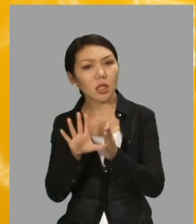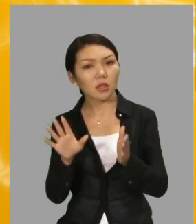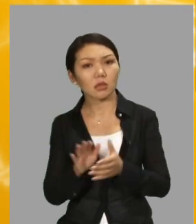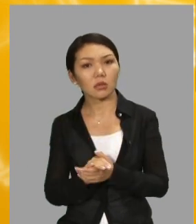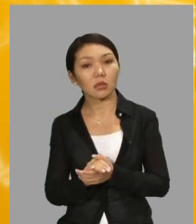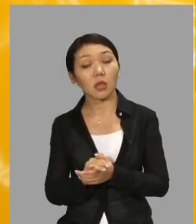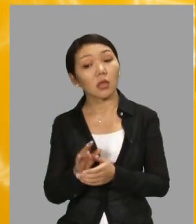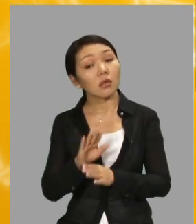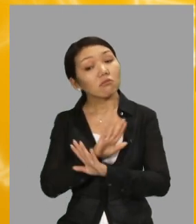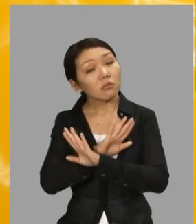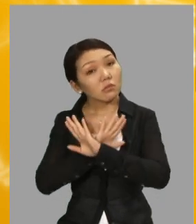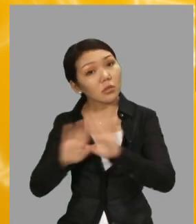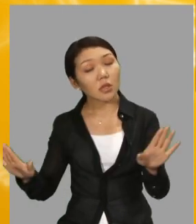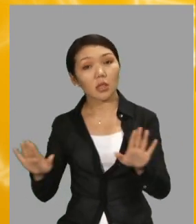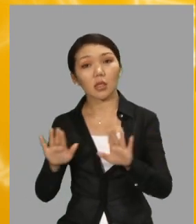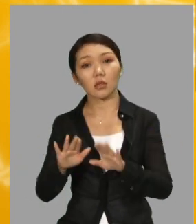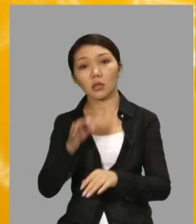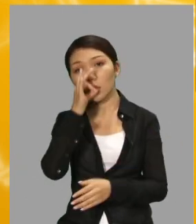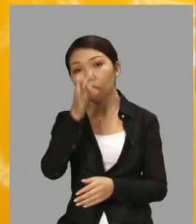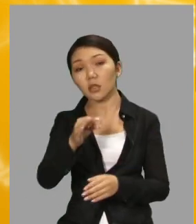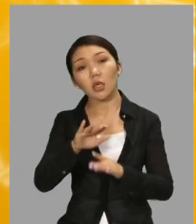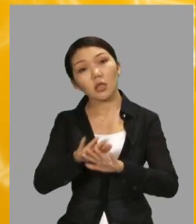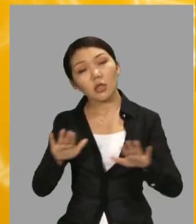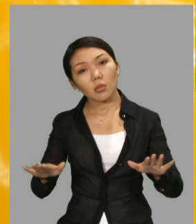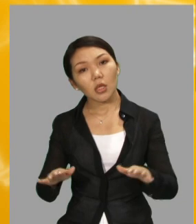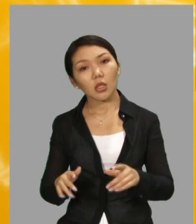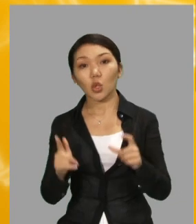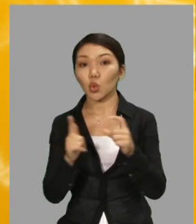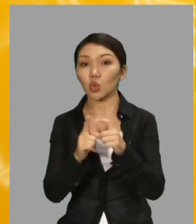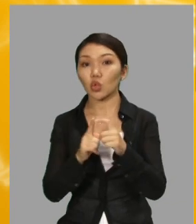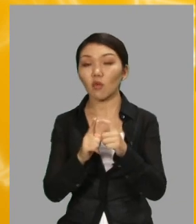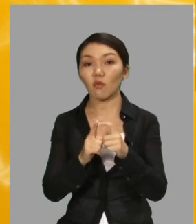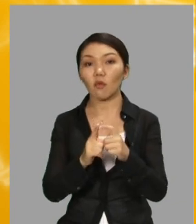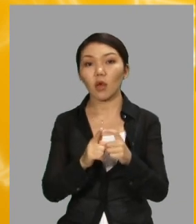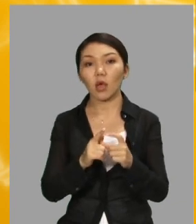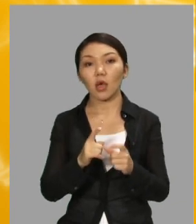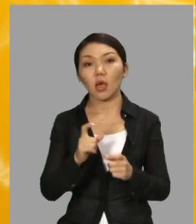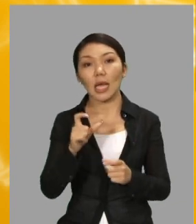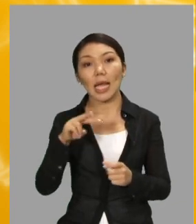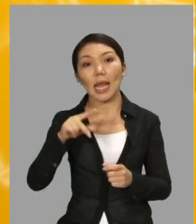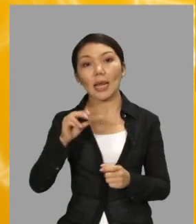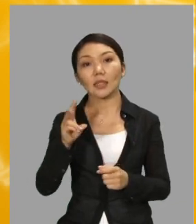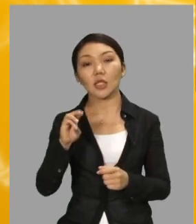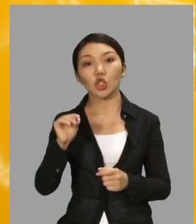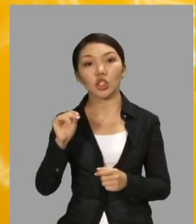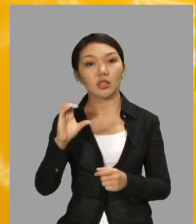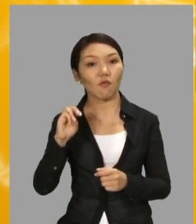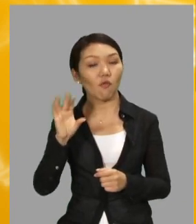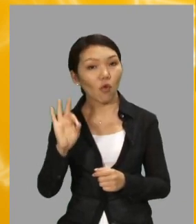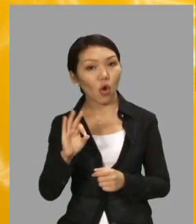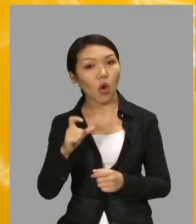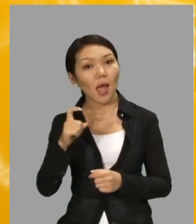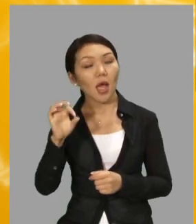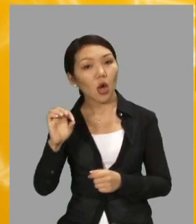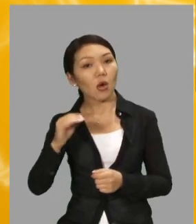Нет, сказали ребята, но слово электричество и эхо мы обязательно